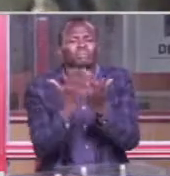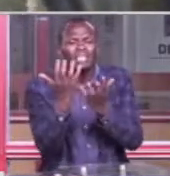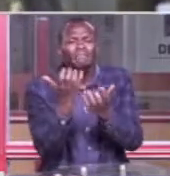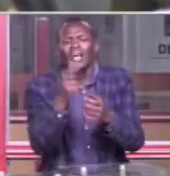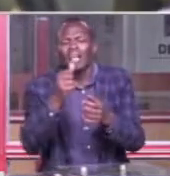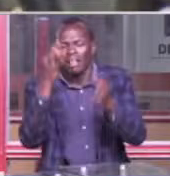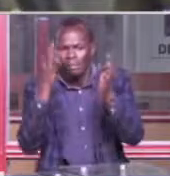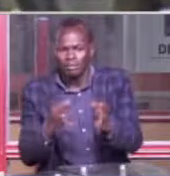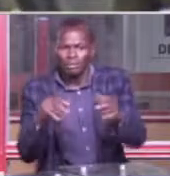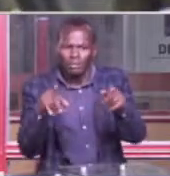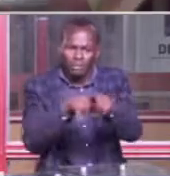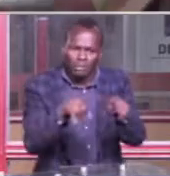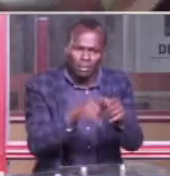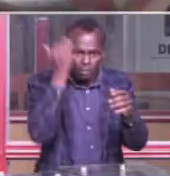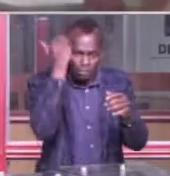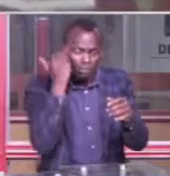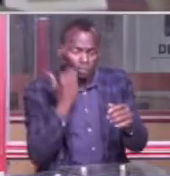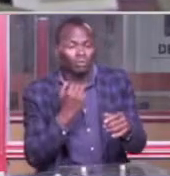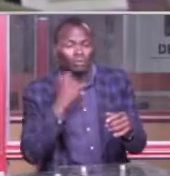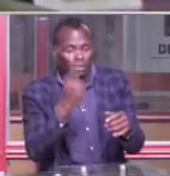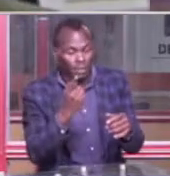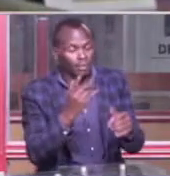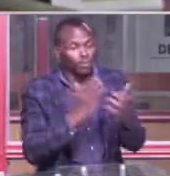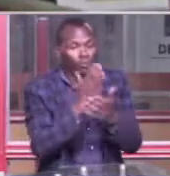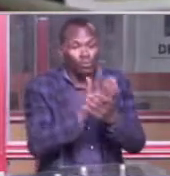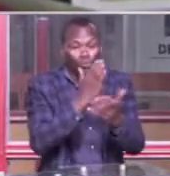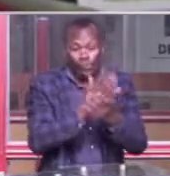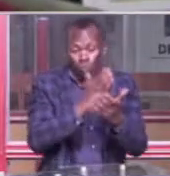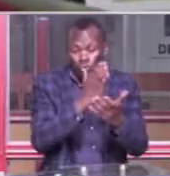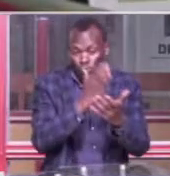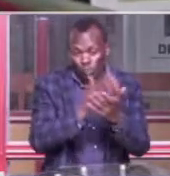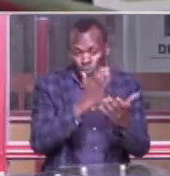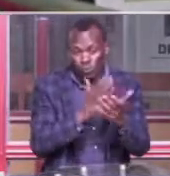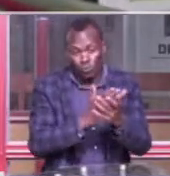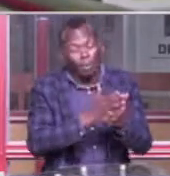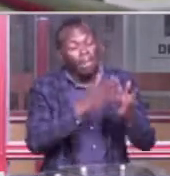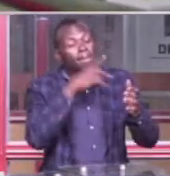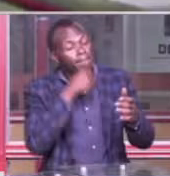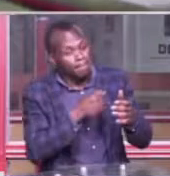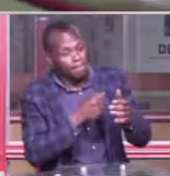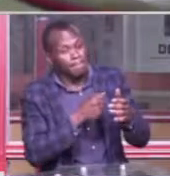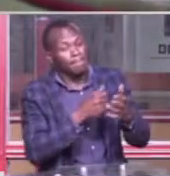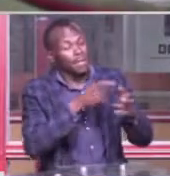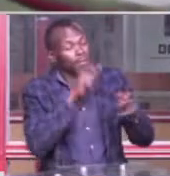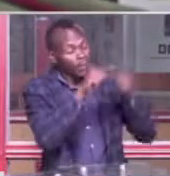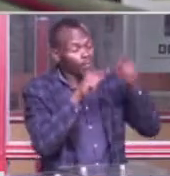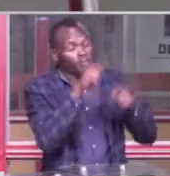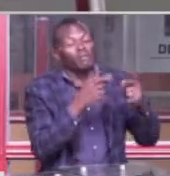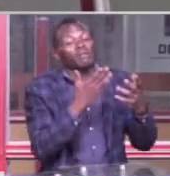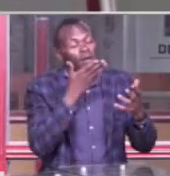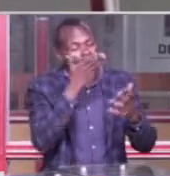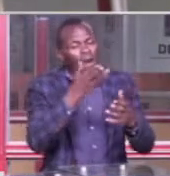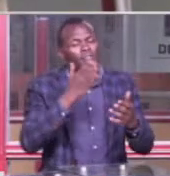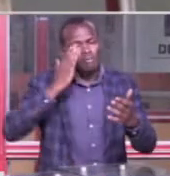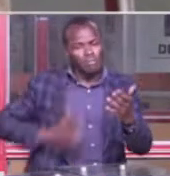kusoma misango era nga avunaanibwa alina eddembe ly'okujegaana oba okukkiriza. Wabula kkooti bw'ezzeemu okumusomerawo omusango